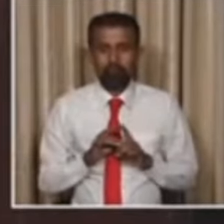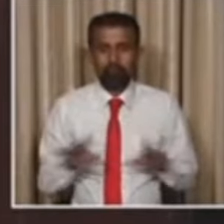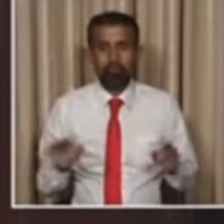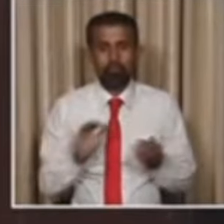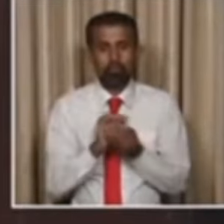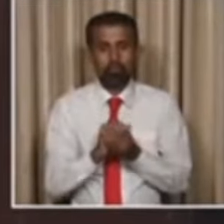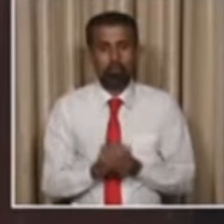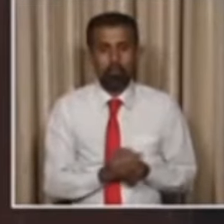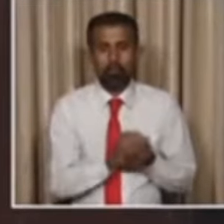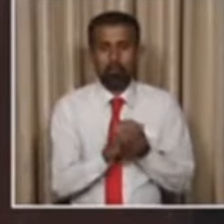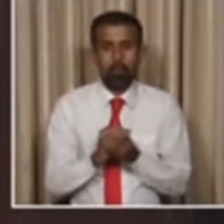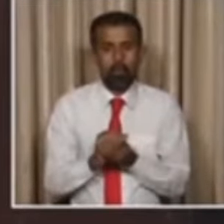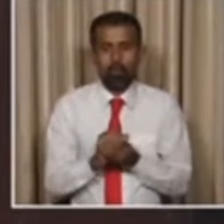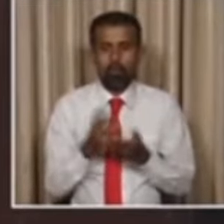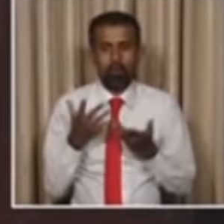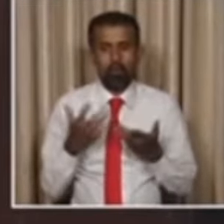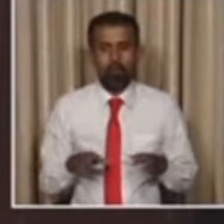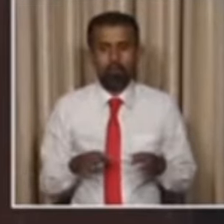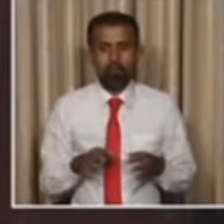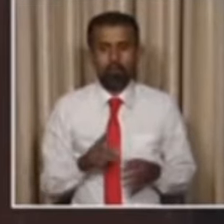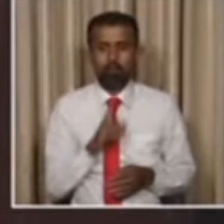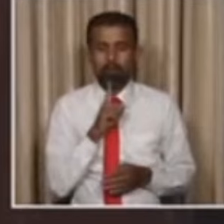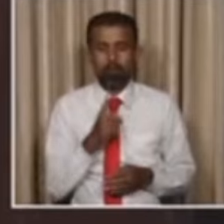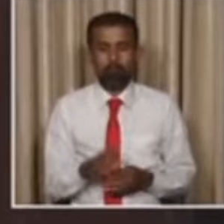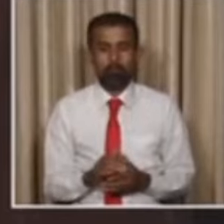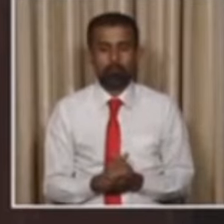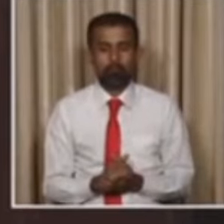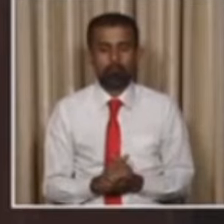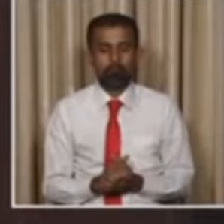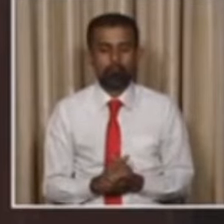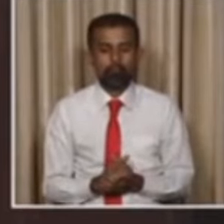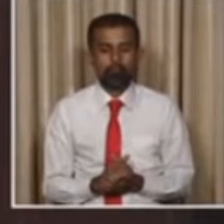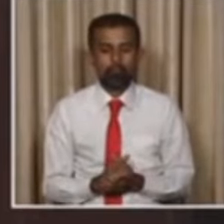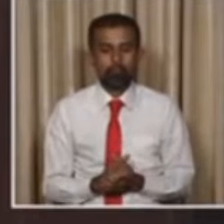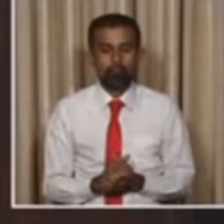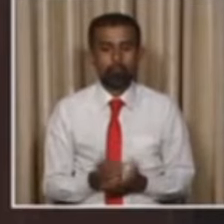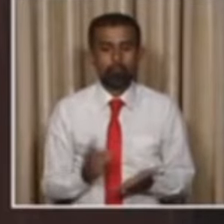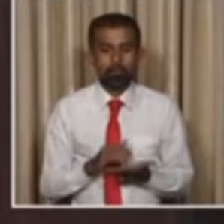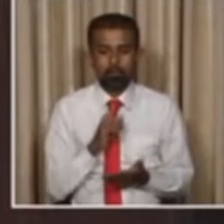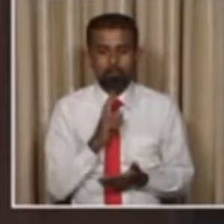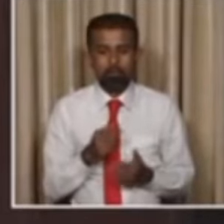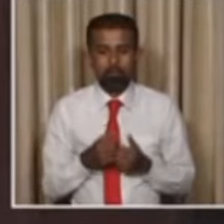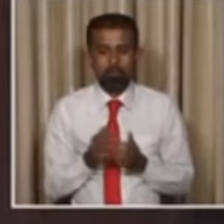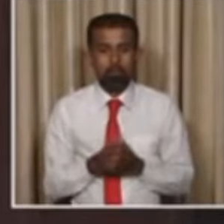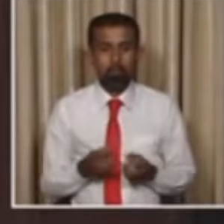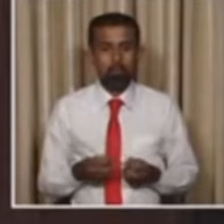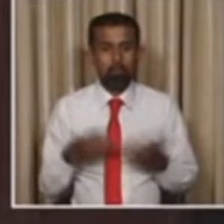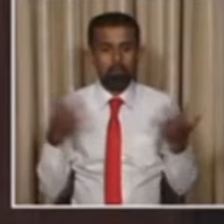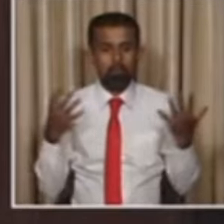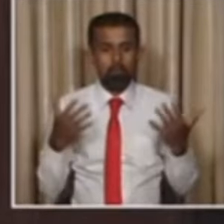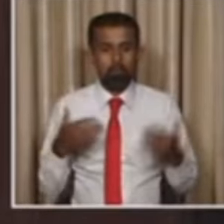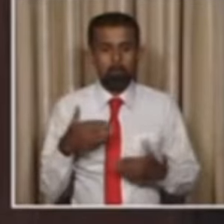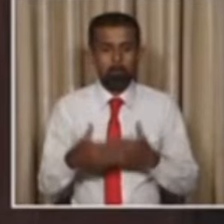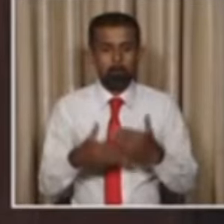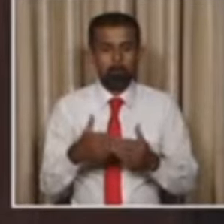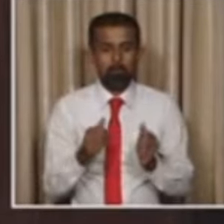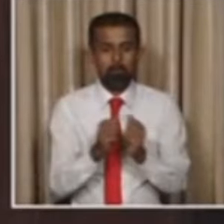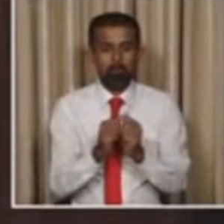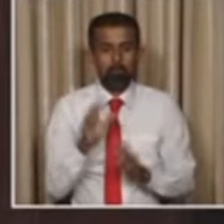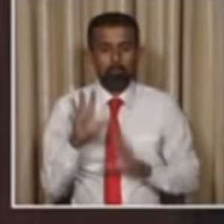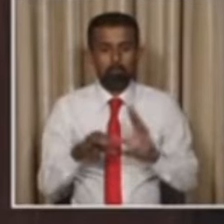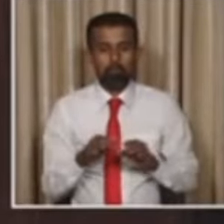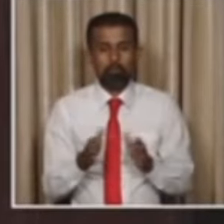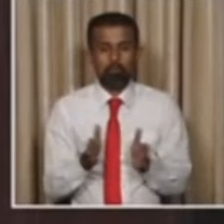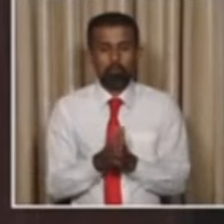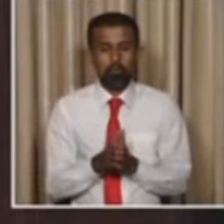තියෙනවා කියනකට ජනාධිපති කමිෂන් සභාවට අවිලා කියලා තියෙනවා. එතකොට ඒ වගේම අය කියනවා මරාගෙන මැරෙන ප්‍රහාරයක් ක්‍රියාත් කිරීම කටයුතු කරන තොරතුරු මත